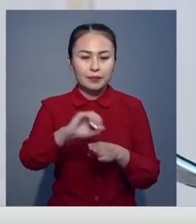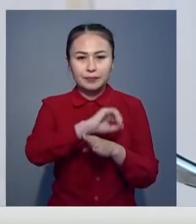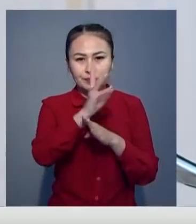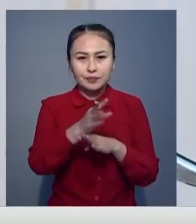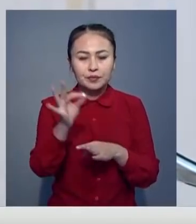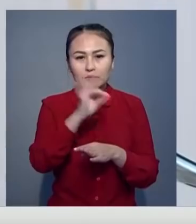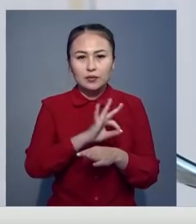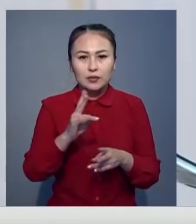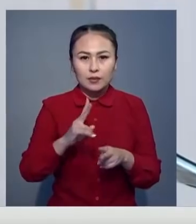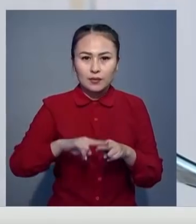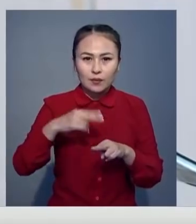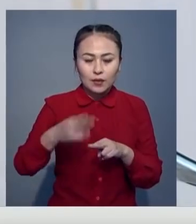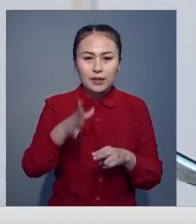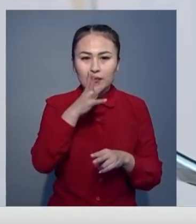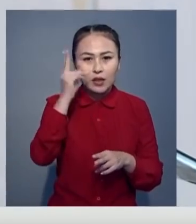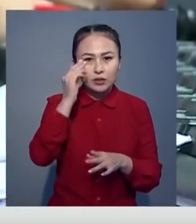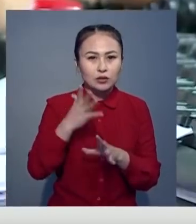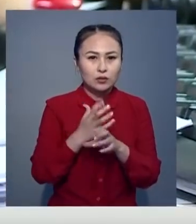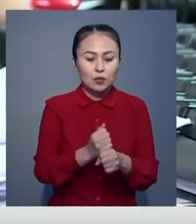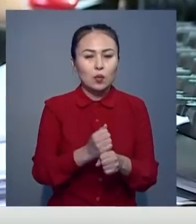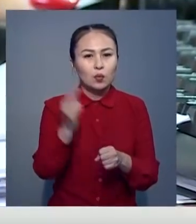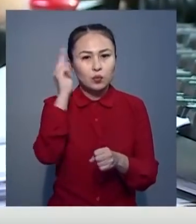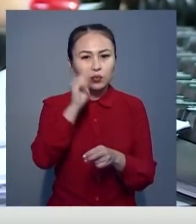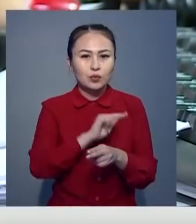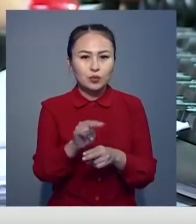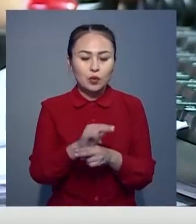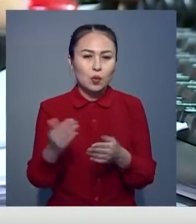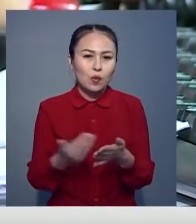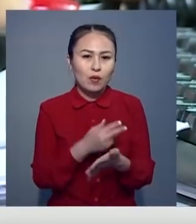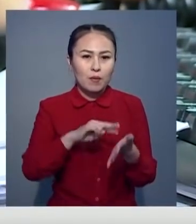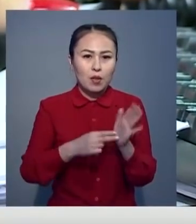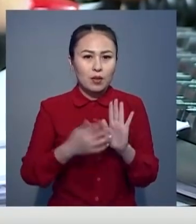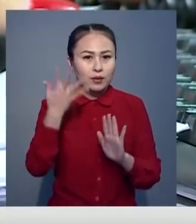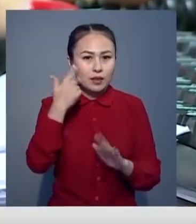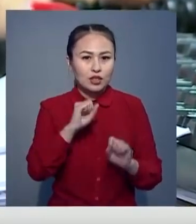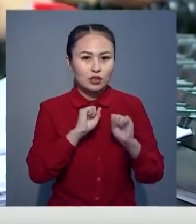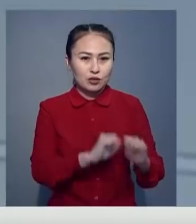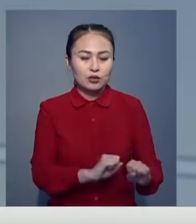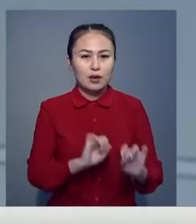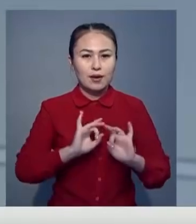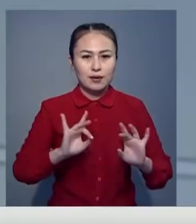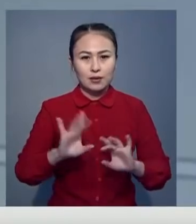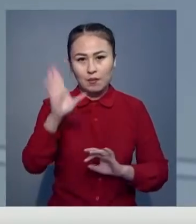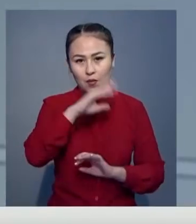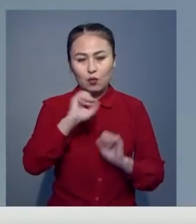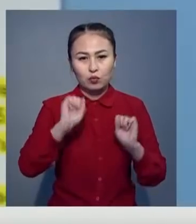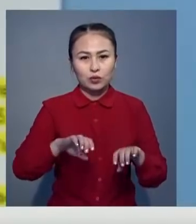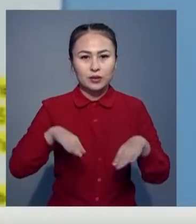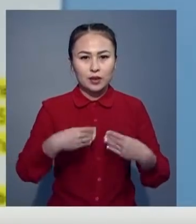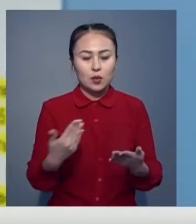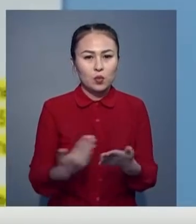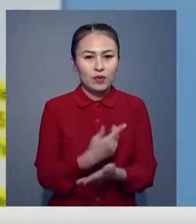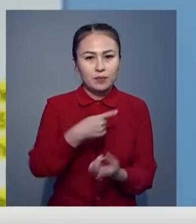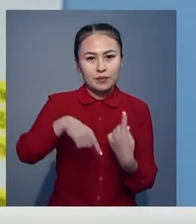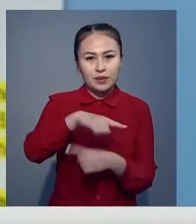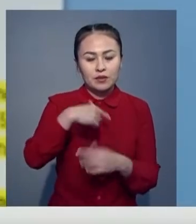орталығына қайырылуы тиіс. Қысқа мерзімдік кәсіптік оқудан өтіп, жаңа жобасын қорғаған жағдайда жаңа бизнесін бастай алады. Бірақ мемлекеттік